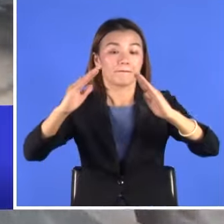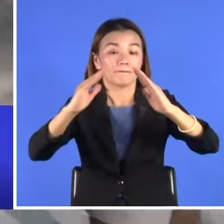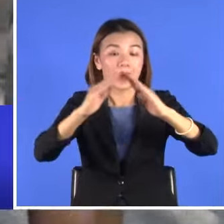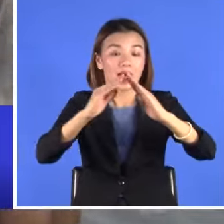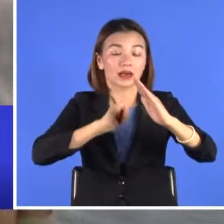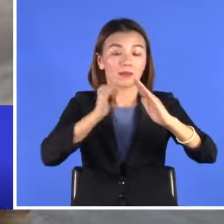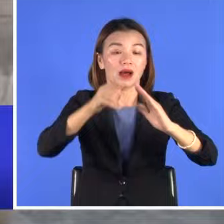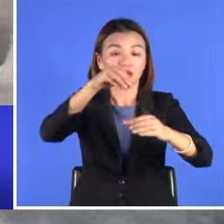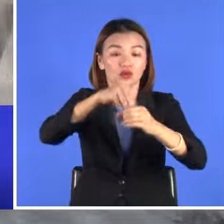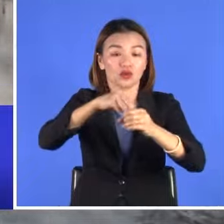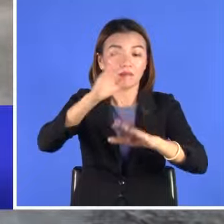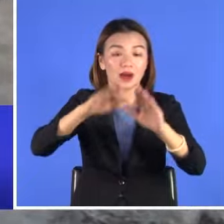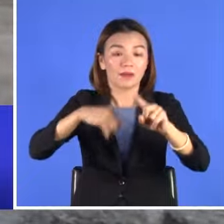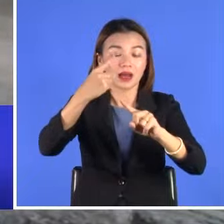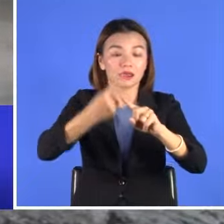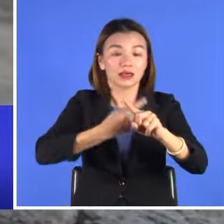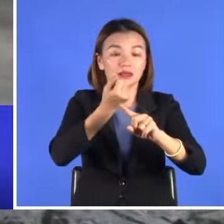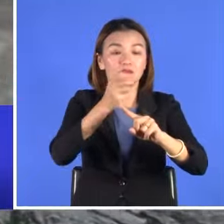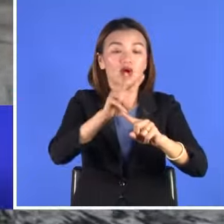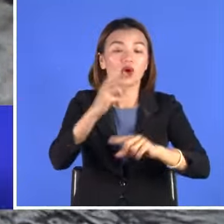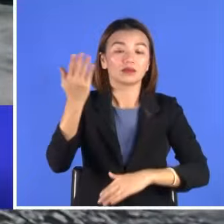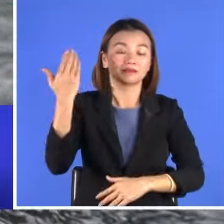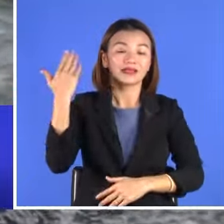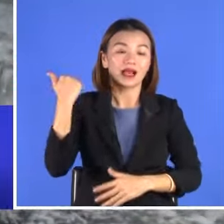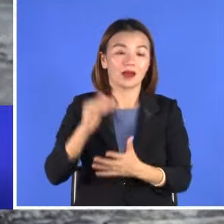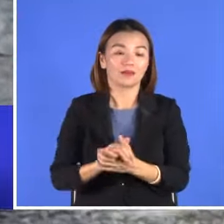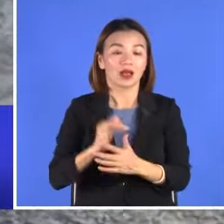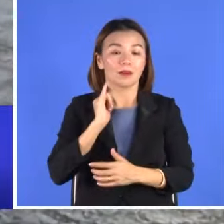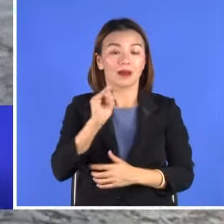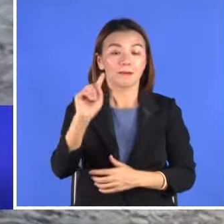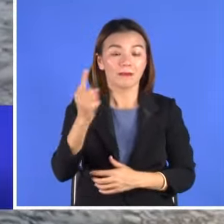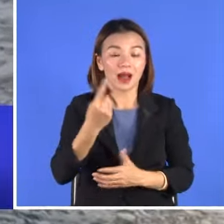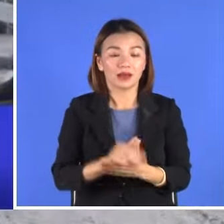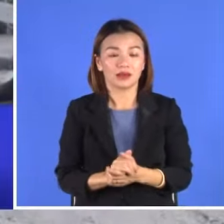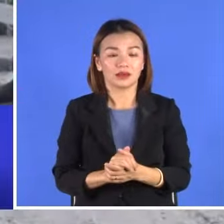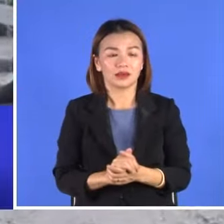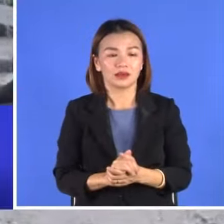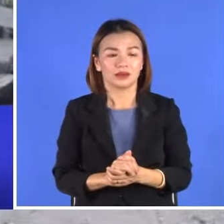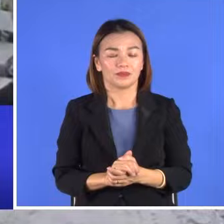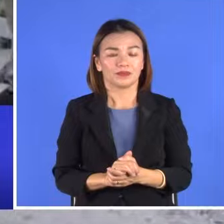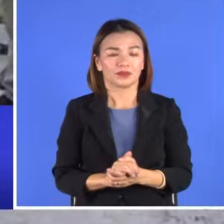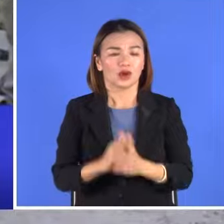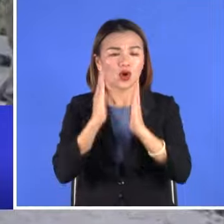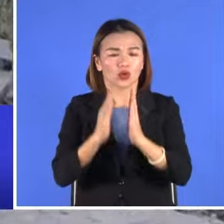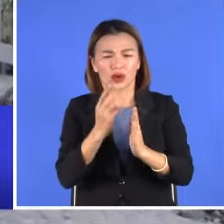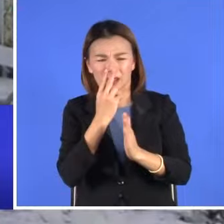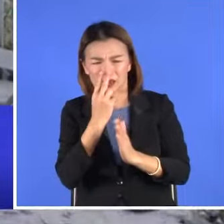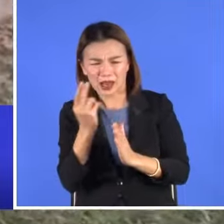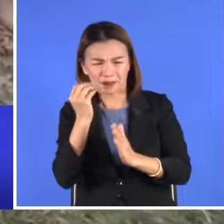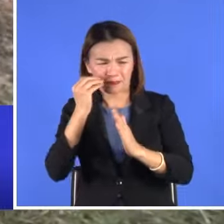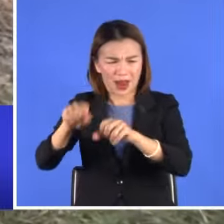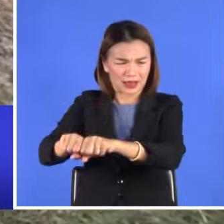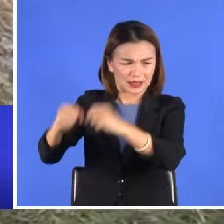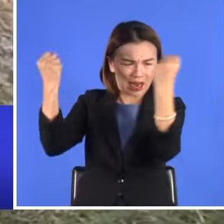ธันวาคมอ่าปีที่แล้วมาอีกทีคนขายบ้านให้เขาบอกว่าเอ๊หลังบ้านนี่มันถูกงัดนะคะ